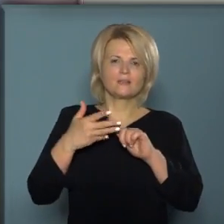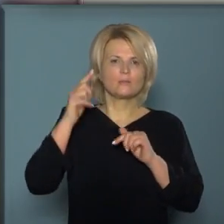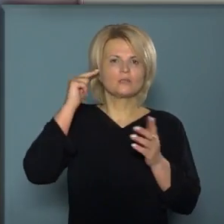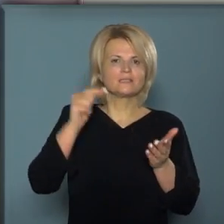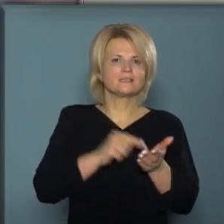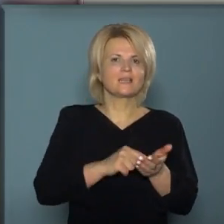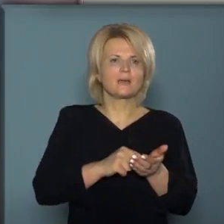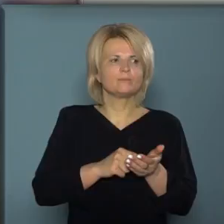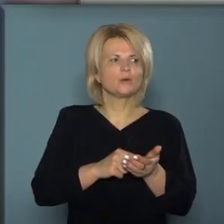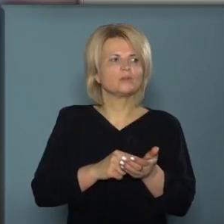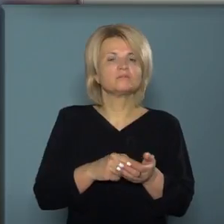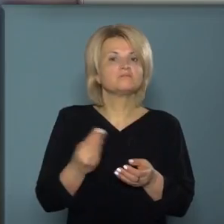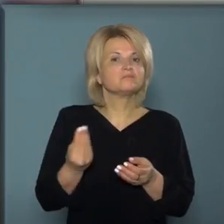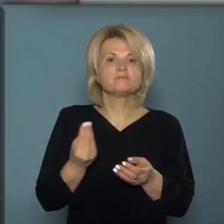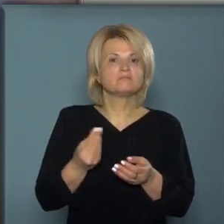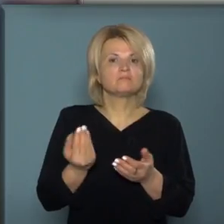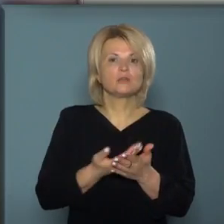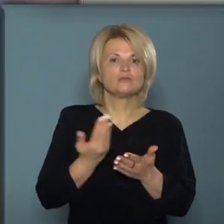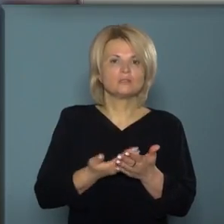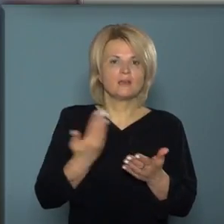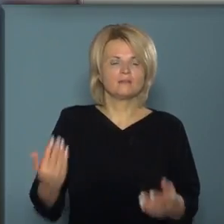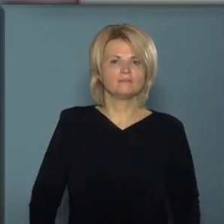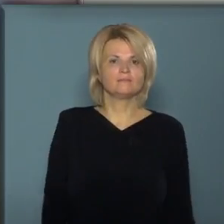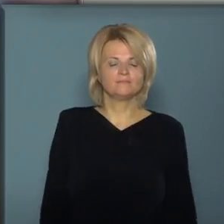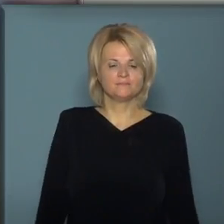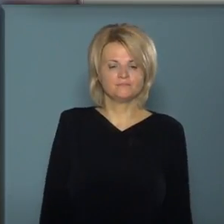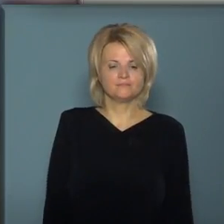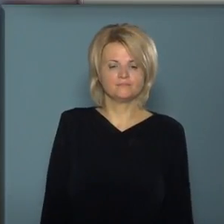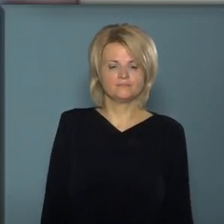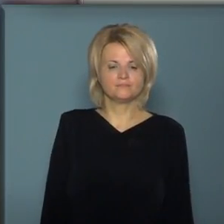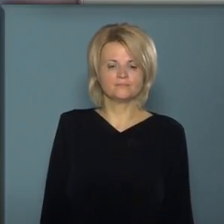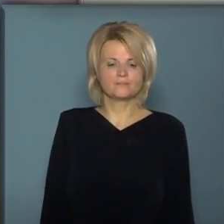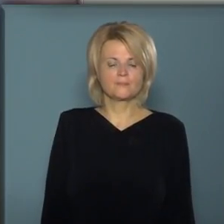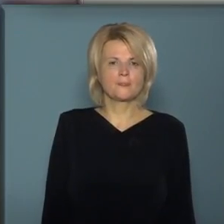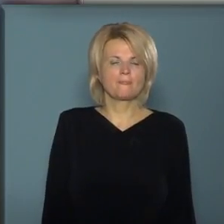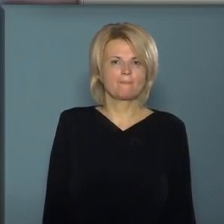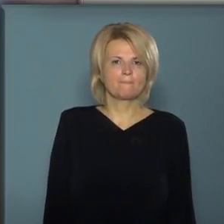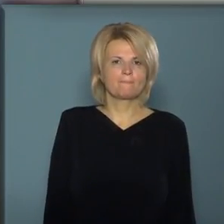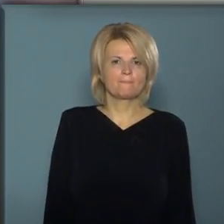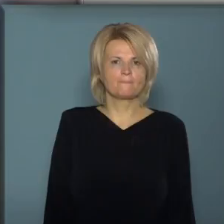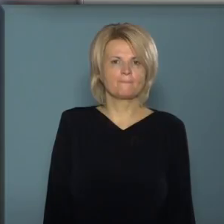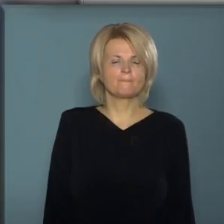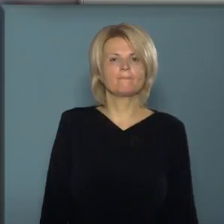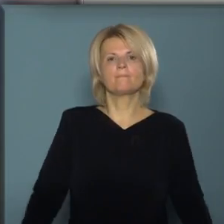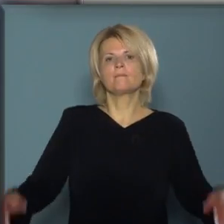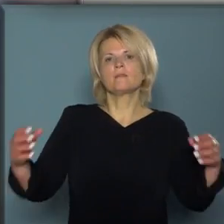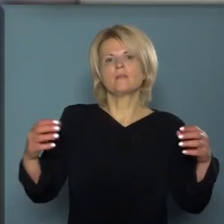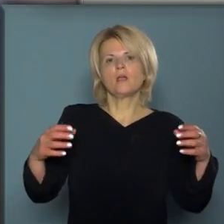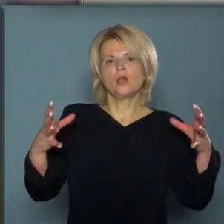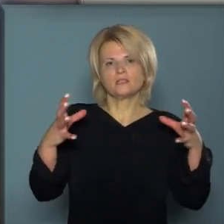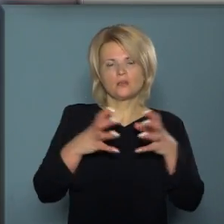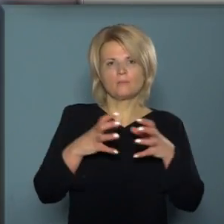mi a helyzet önöknél, hiszen azért az elég valószínű, hogy főleg miután az apparátus jelentős része leterhelt